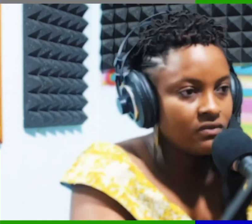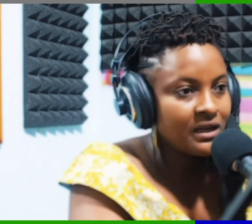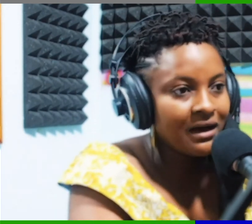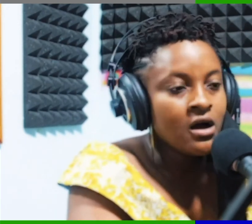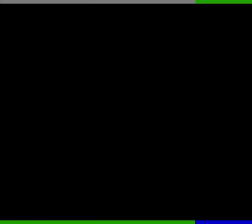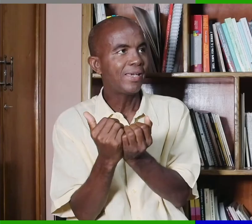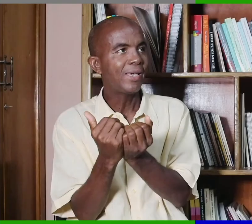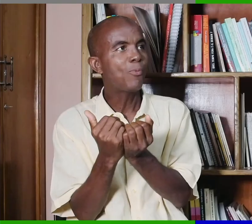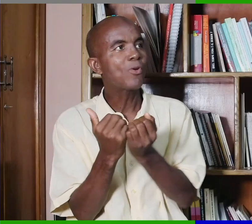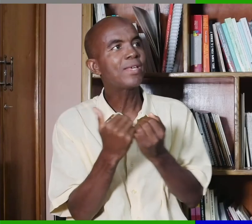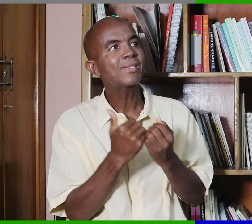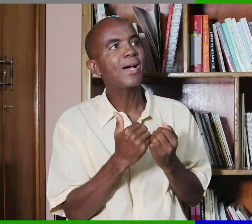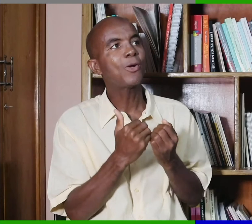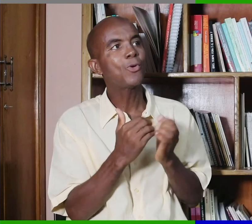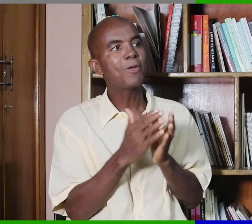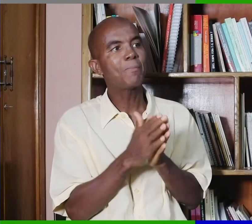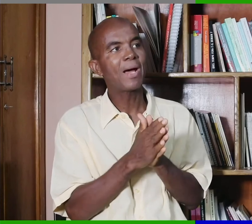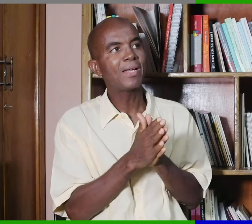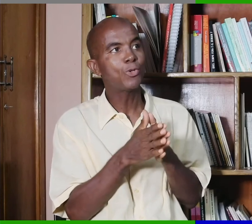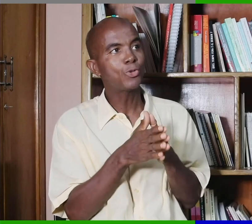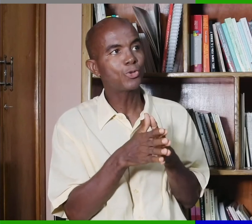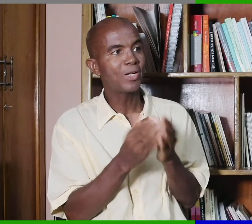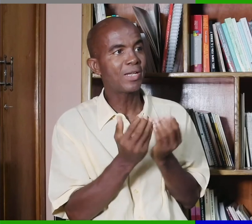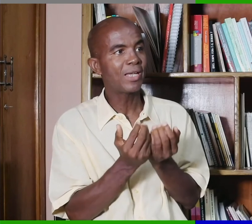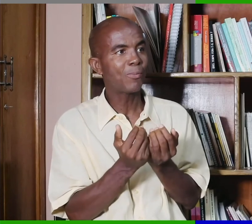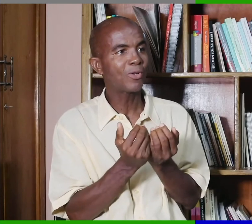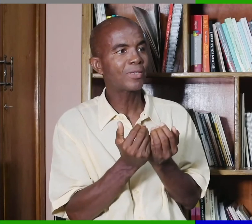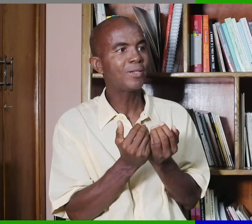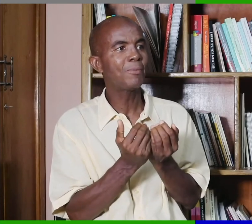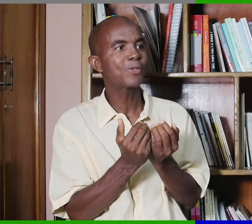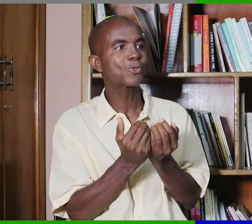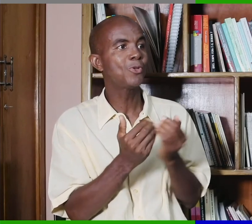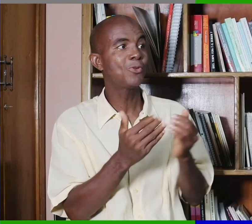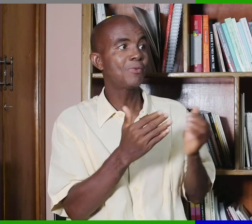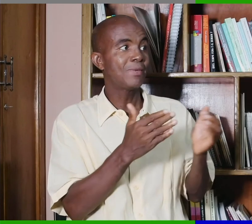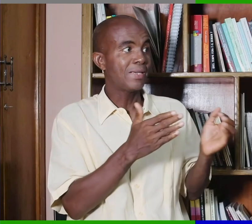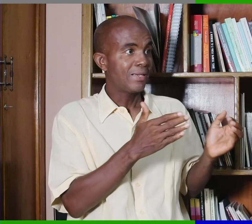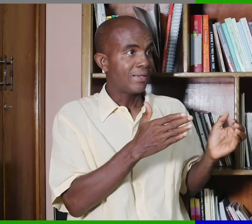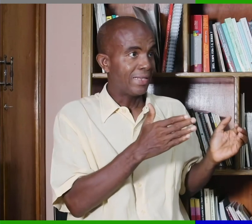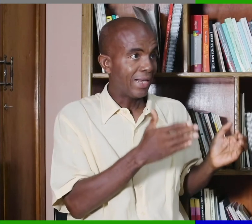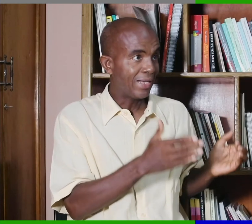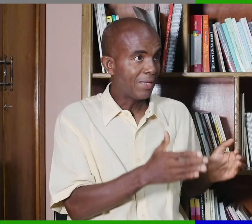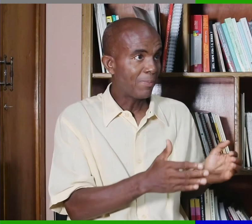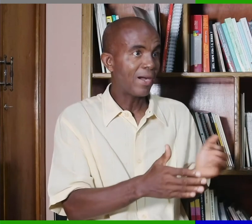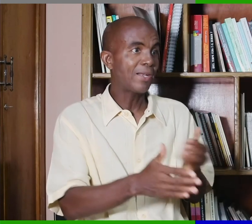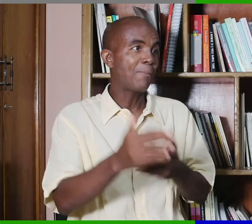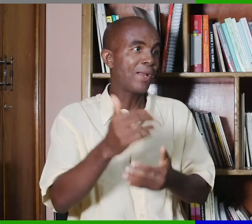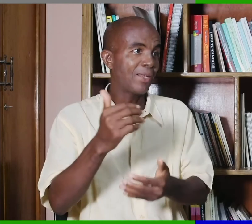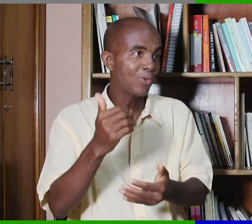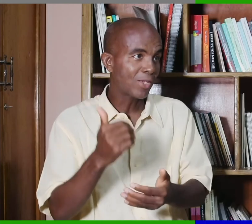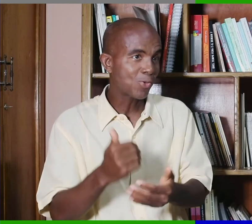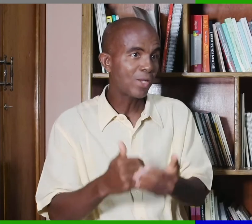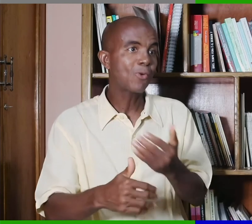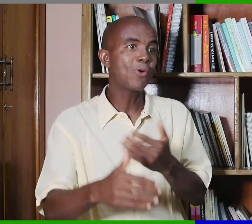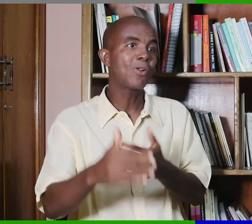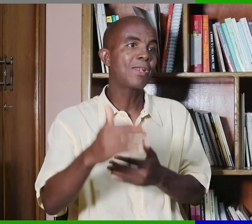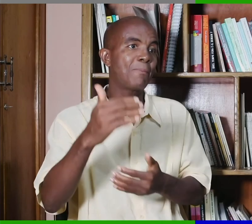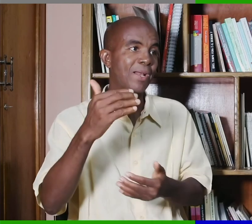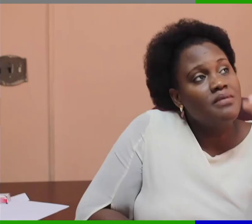société civile. Et pour qui ça, le parler de jeunes est important parce que dès le départ, nous avons parlé de